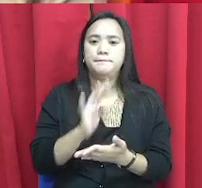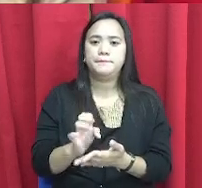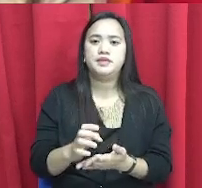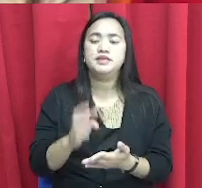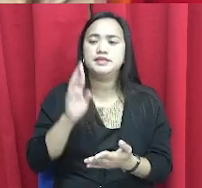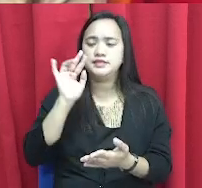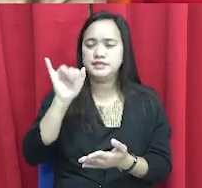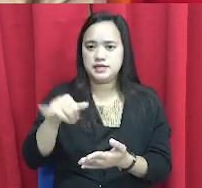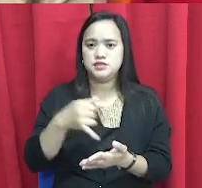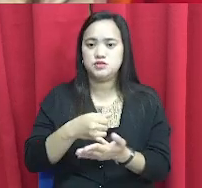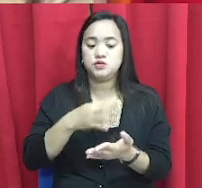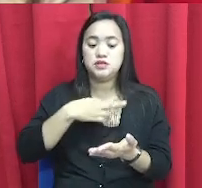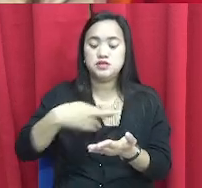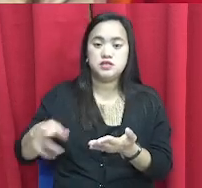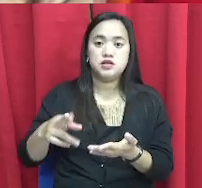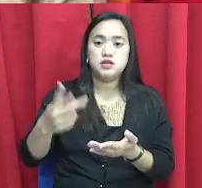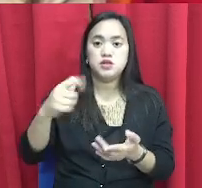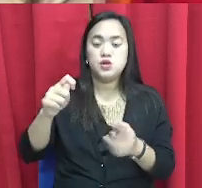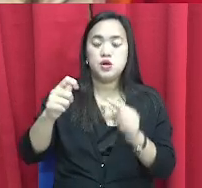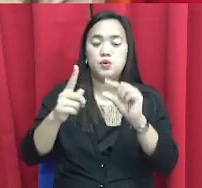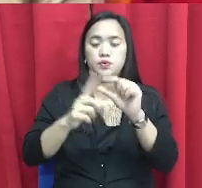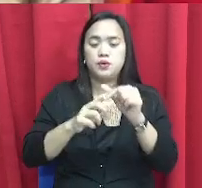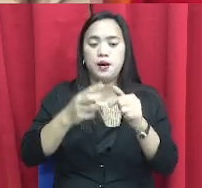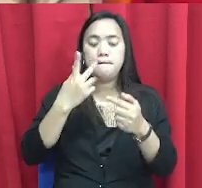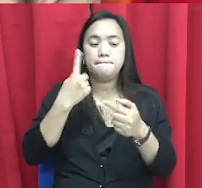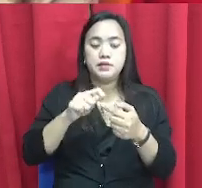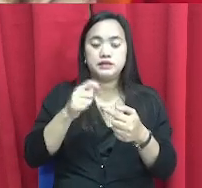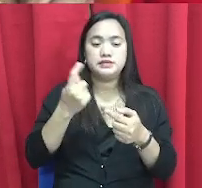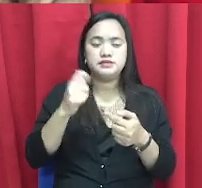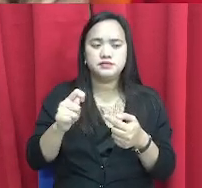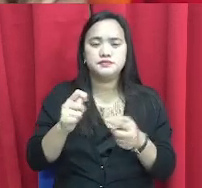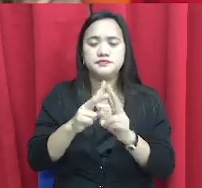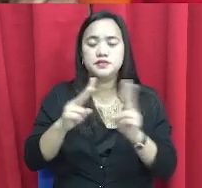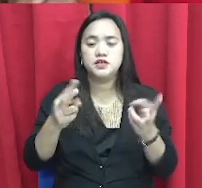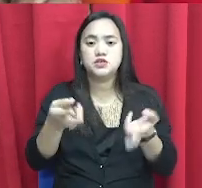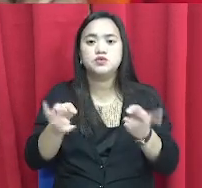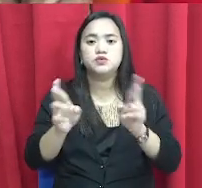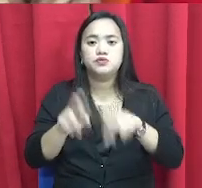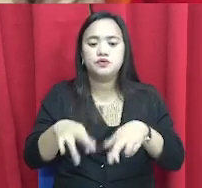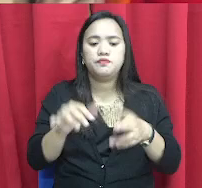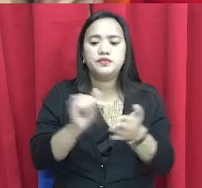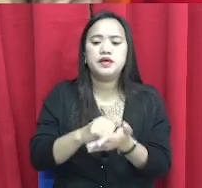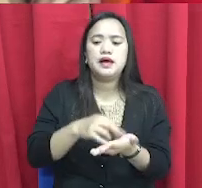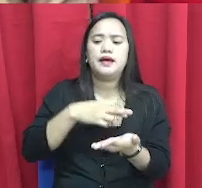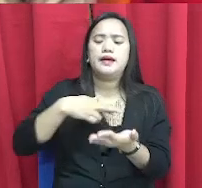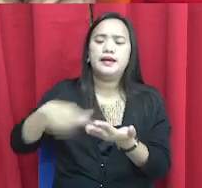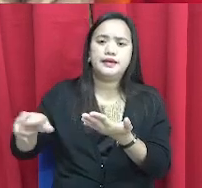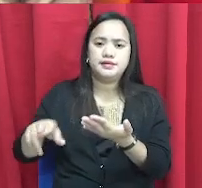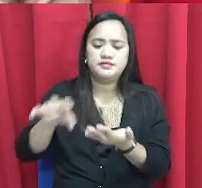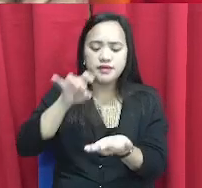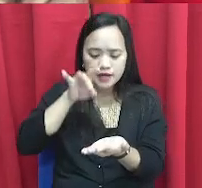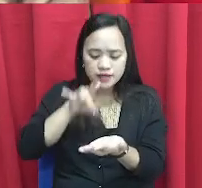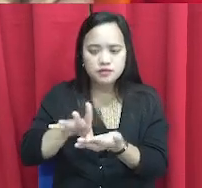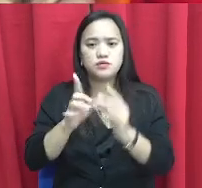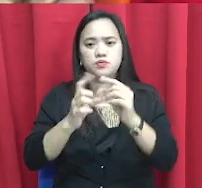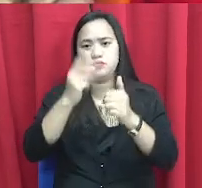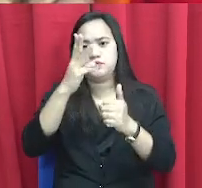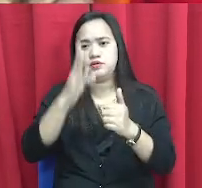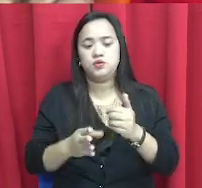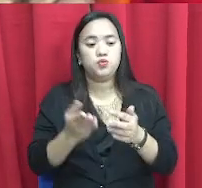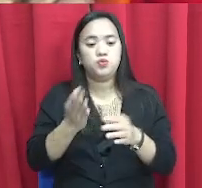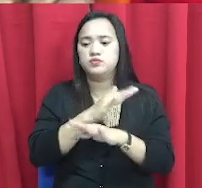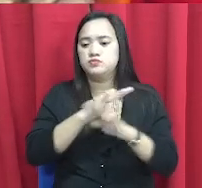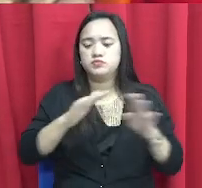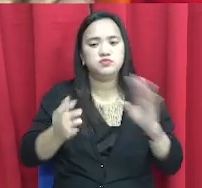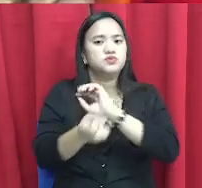word of God but the very result of your rejection sa Sita ng Diyos mga kapatid hindi mo na kayang